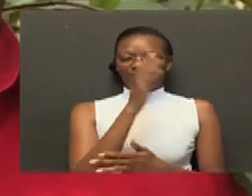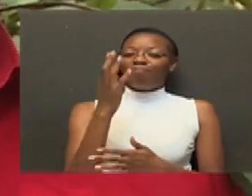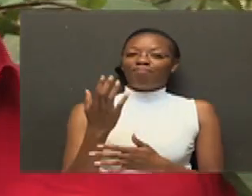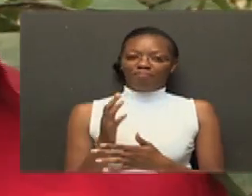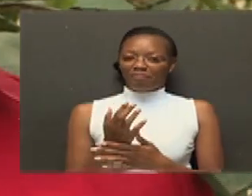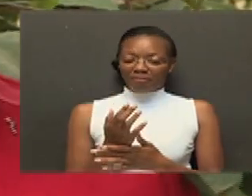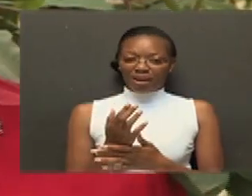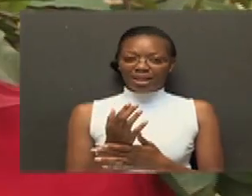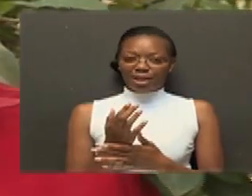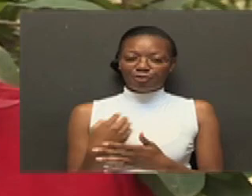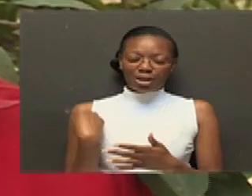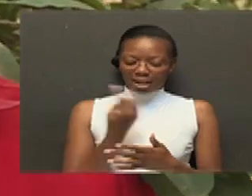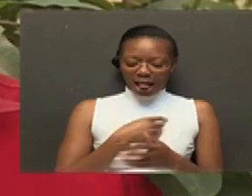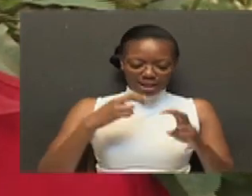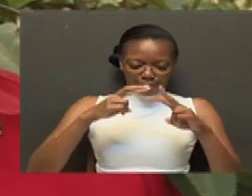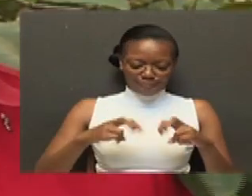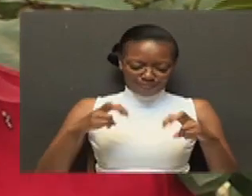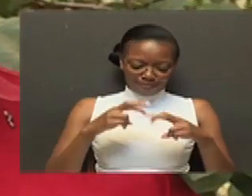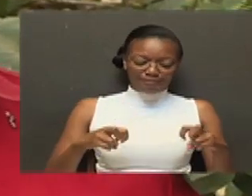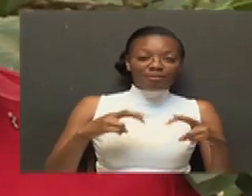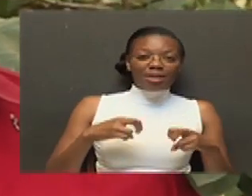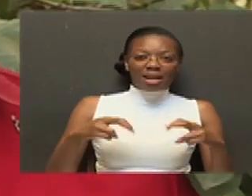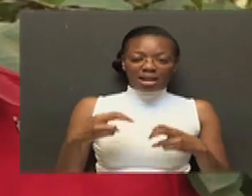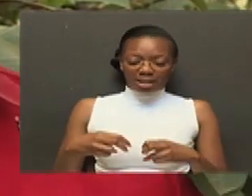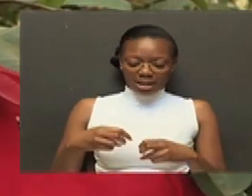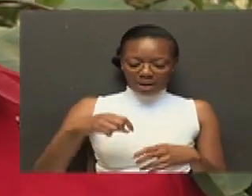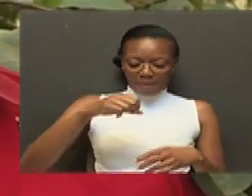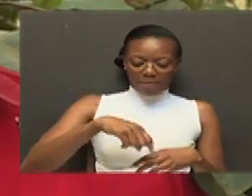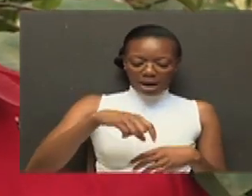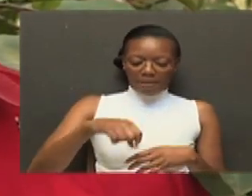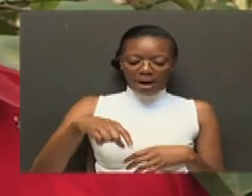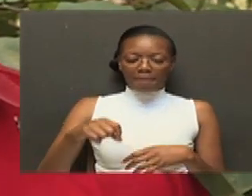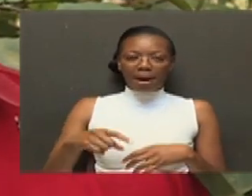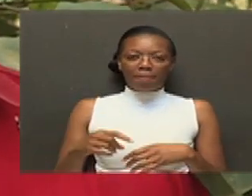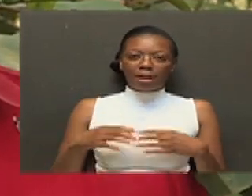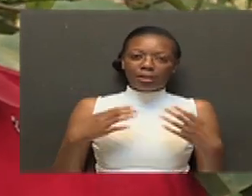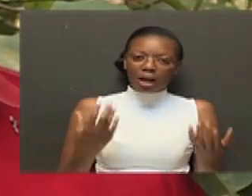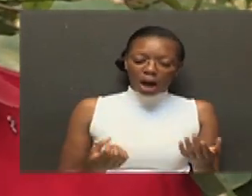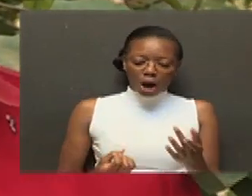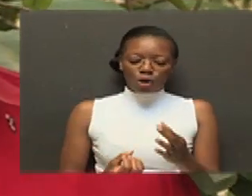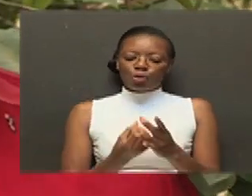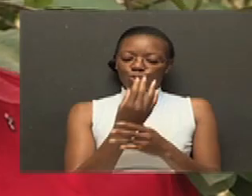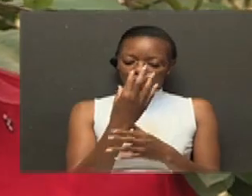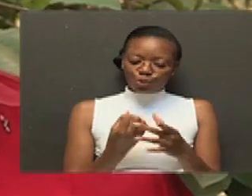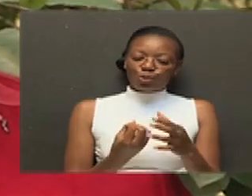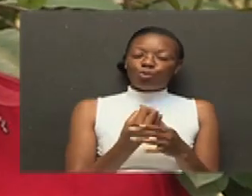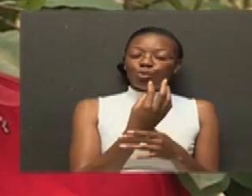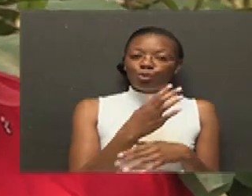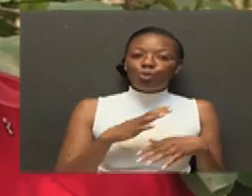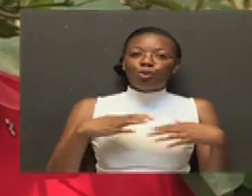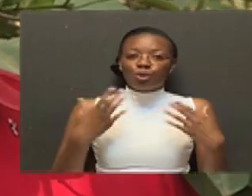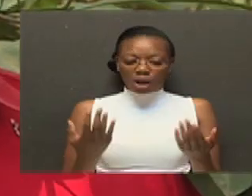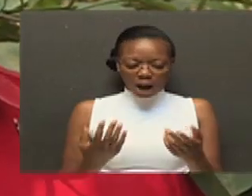hivyo tunafanya research ya propagation, hiyo ndio kumeza hiyo miti.